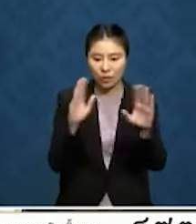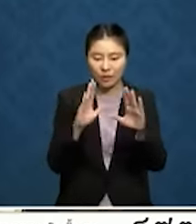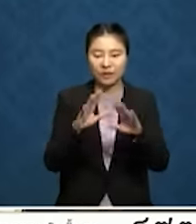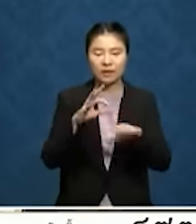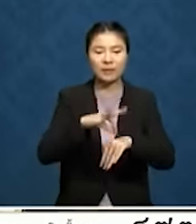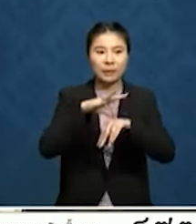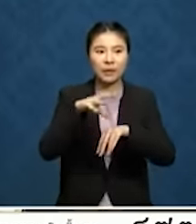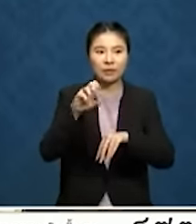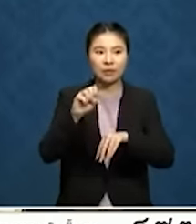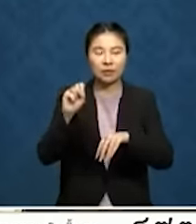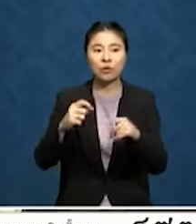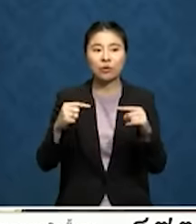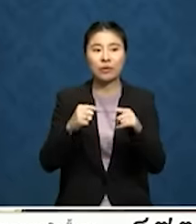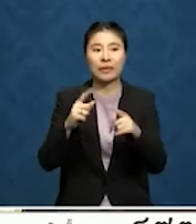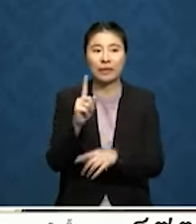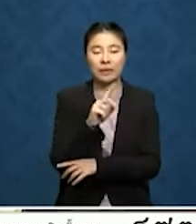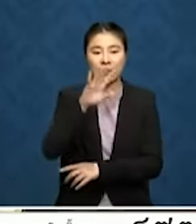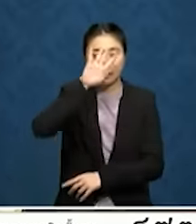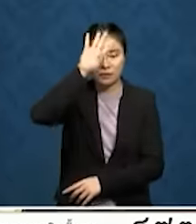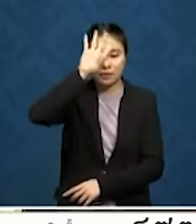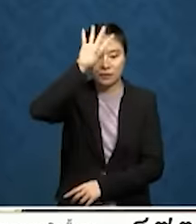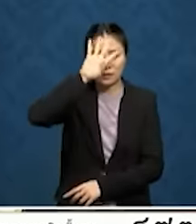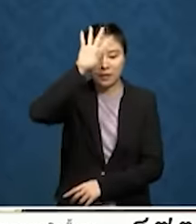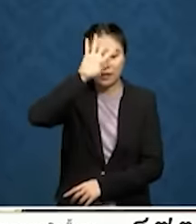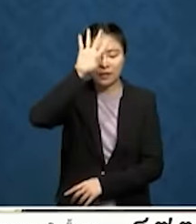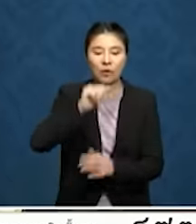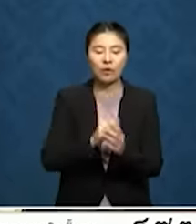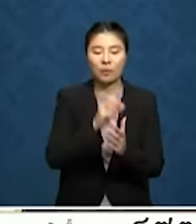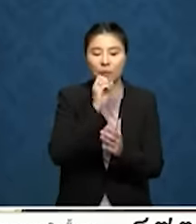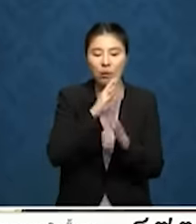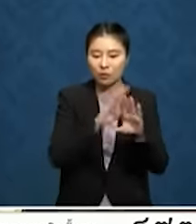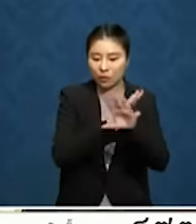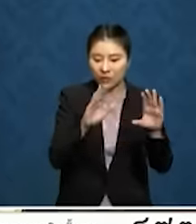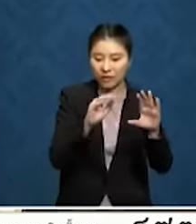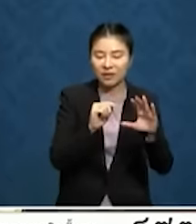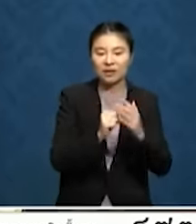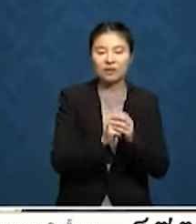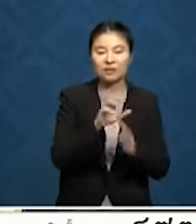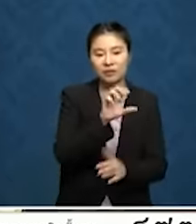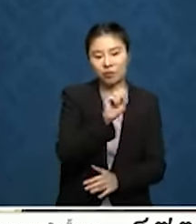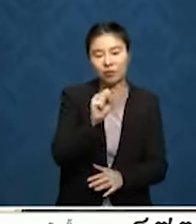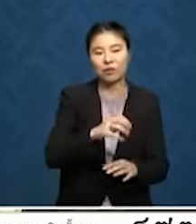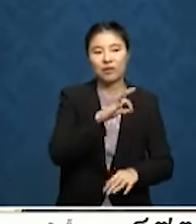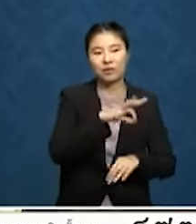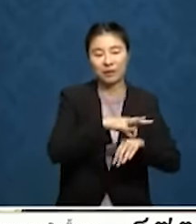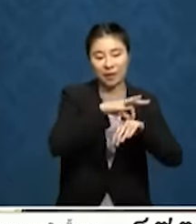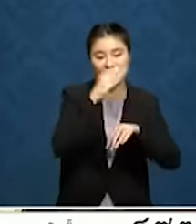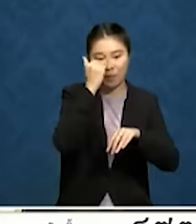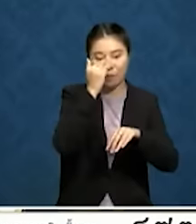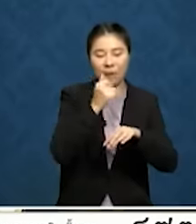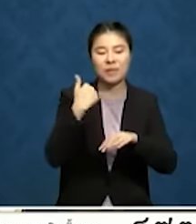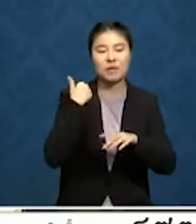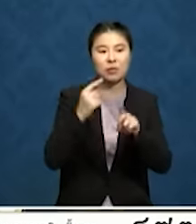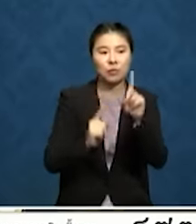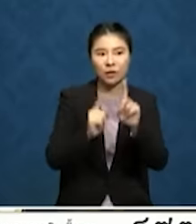รณีการถือหุ้นในบริษัทวีลักษณ์มีเดียกรณีของคุณธันวาลินสุขพิสิทธิ์จากกรณีการถือหุ้นในบริษัท Head Up